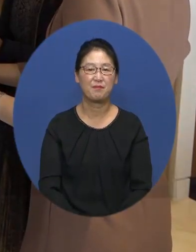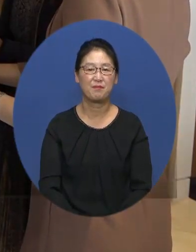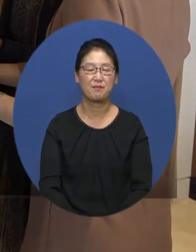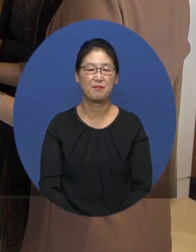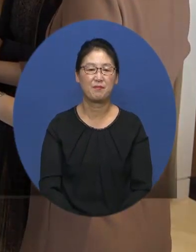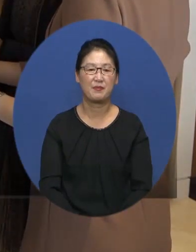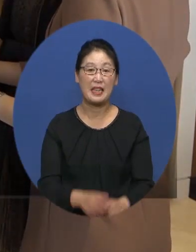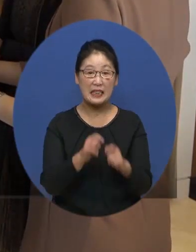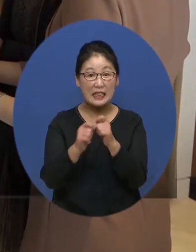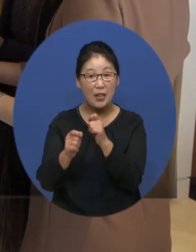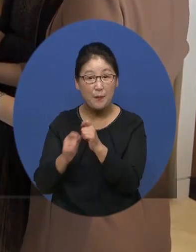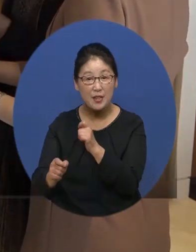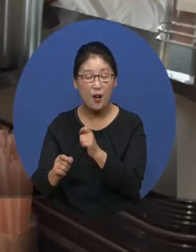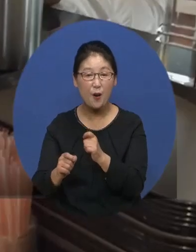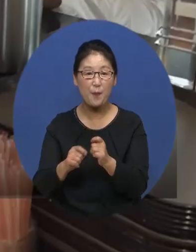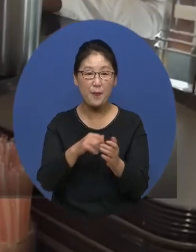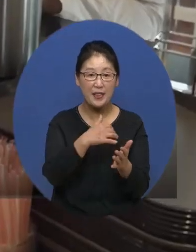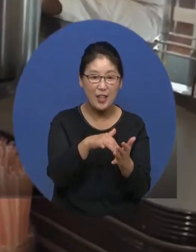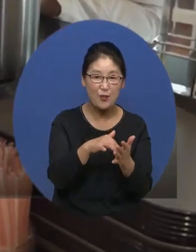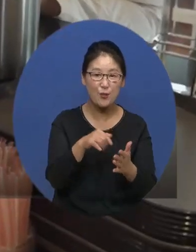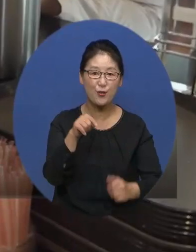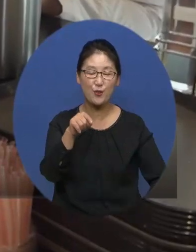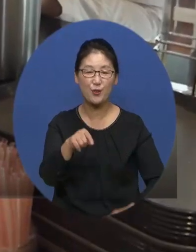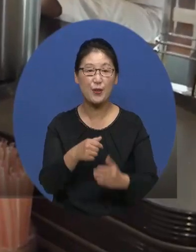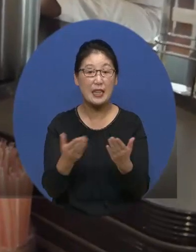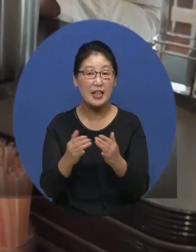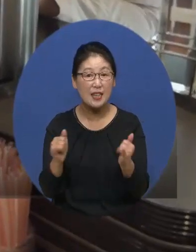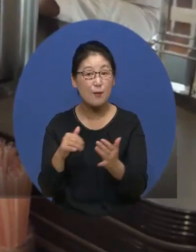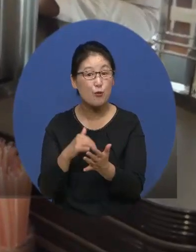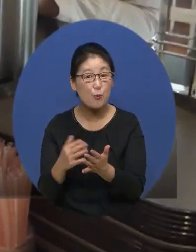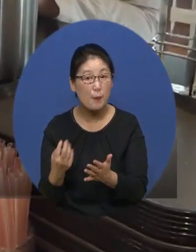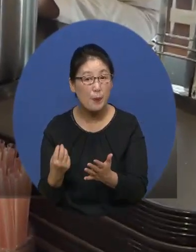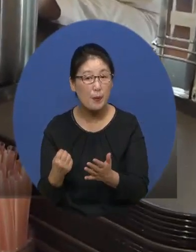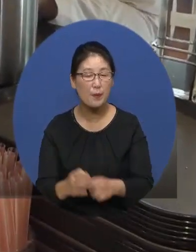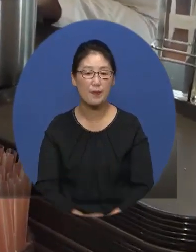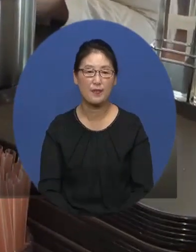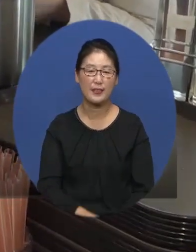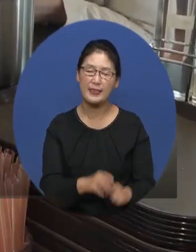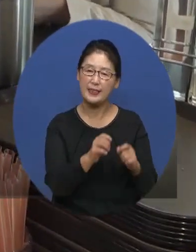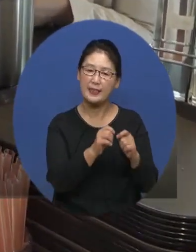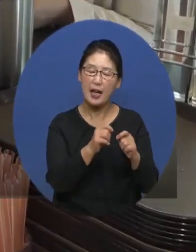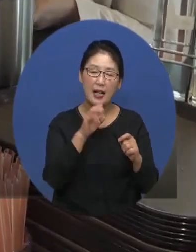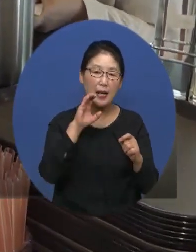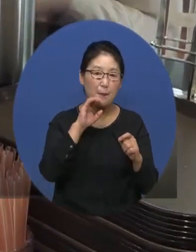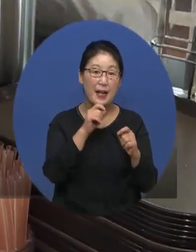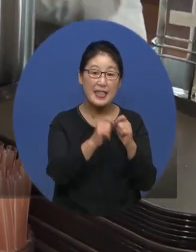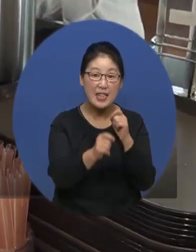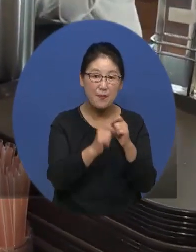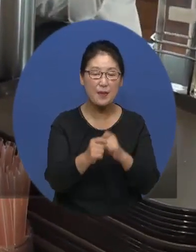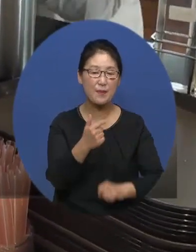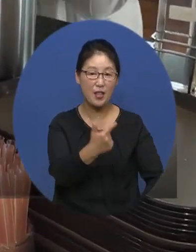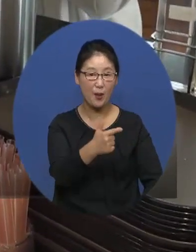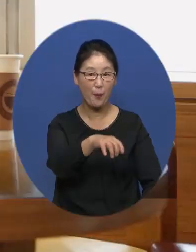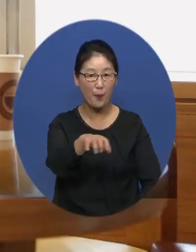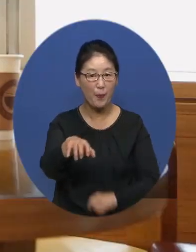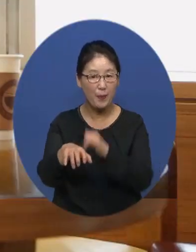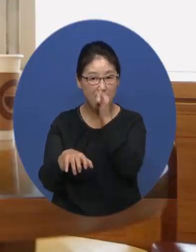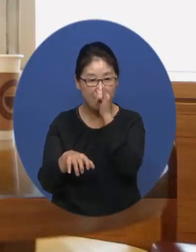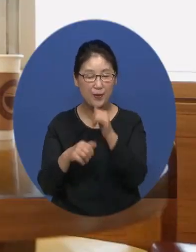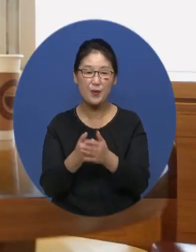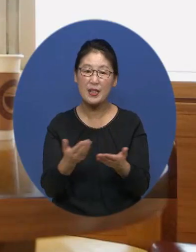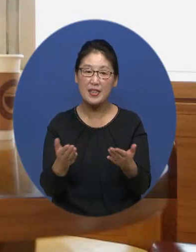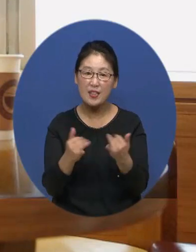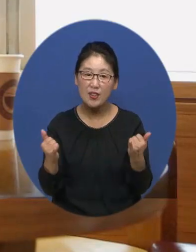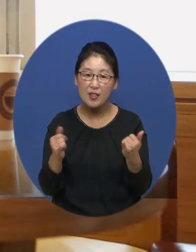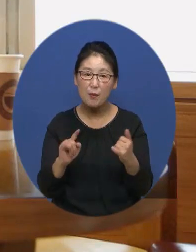현재 지점의 개수와 직원의 규모는 어떻게 되나요? 지점은 이제 카페는 6개 점포가 있고요. 직원은